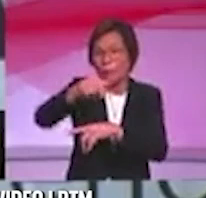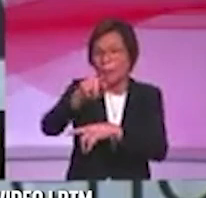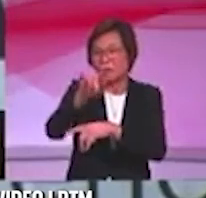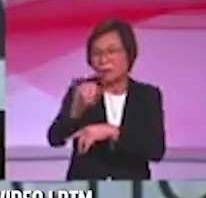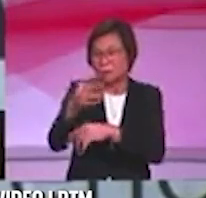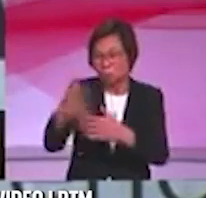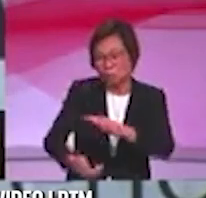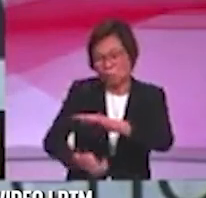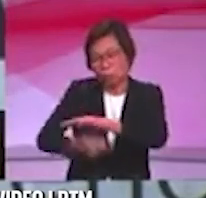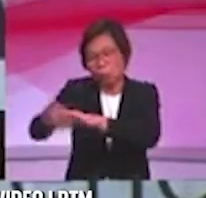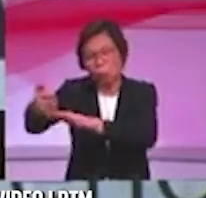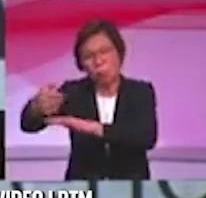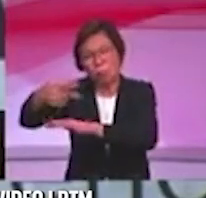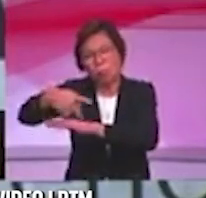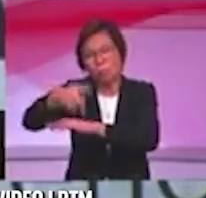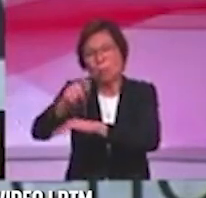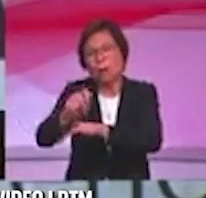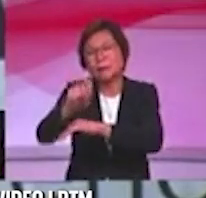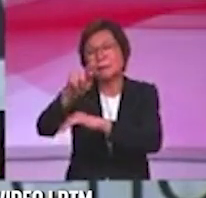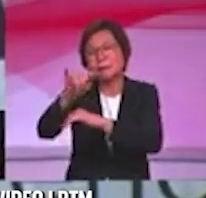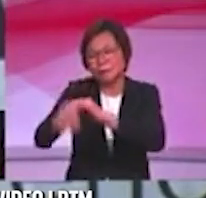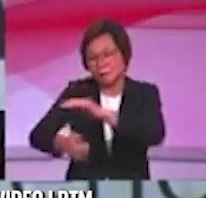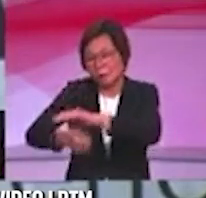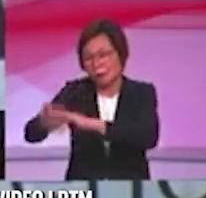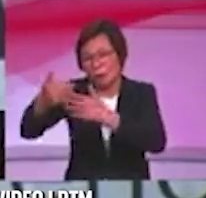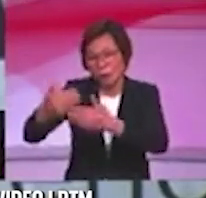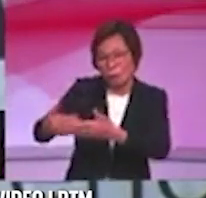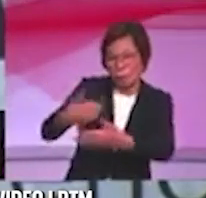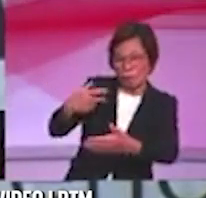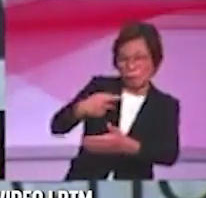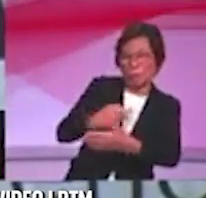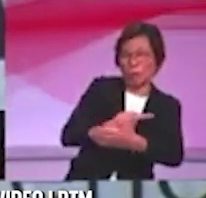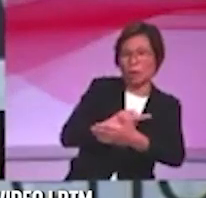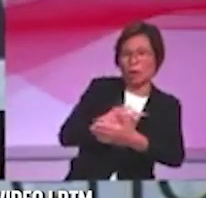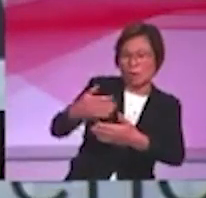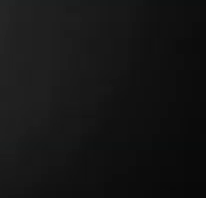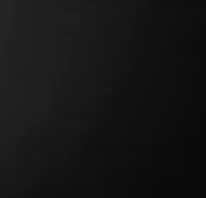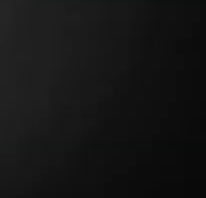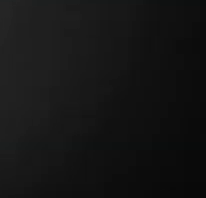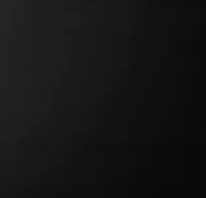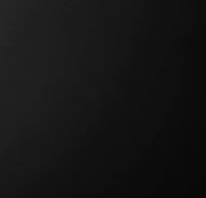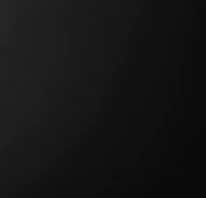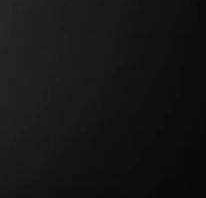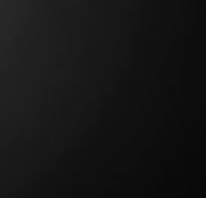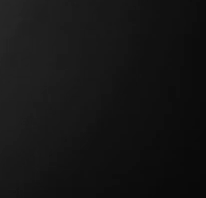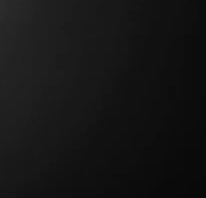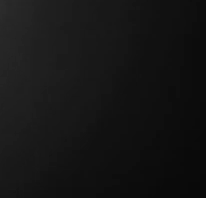telah larikan diri sebelum kita tempohkan di kawasan tersebut.